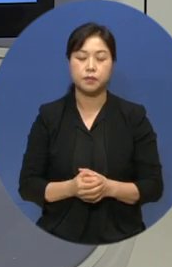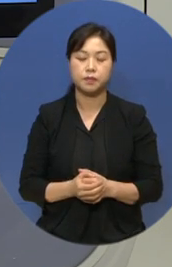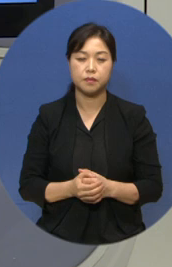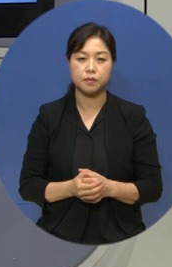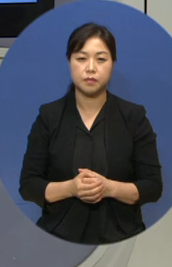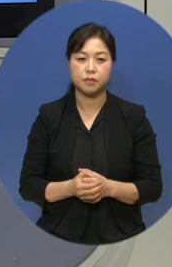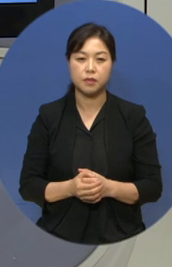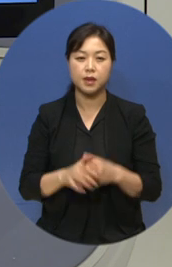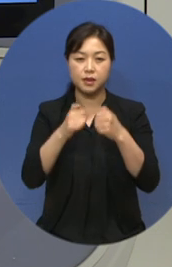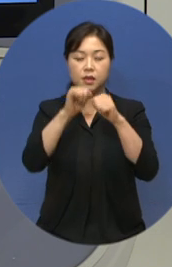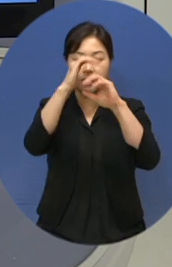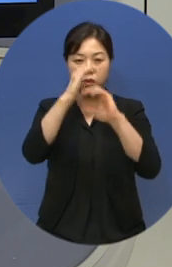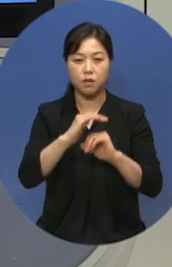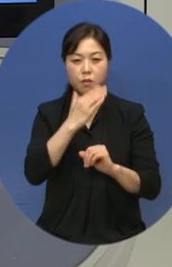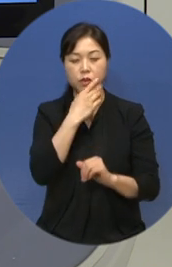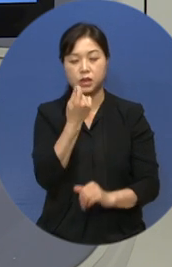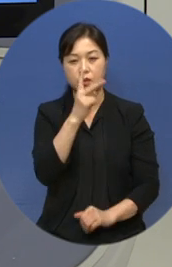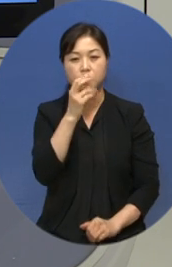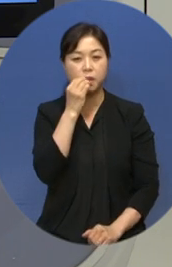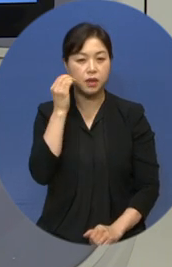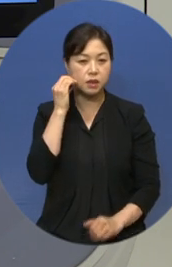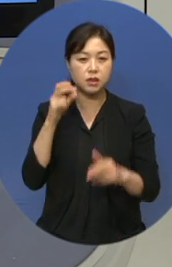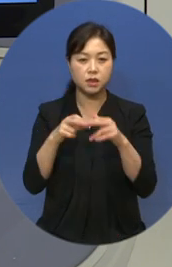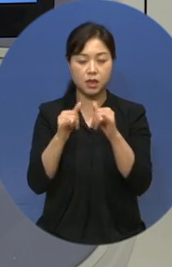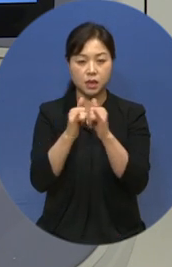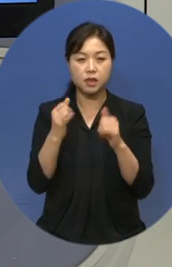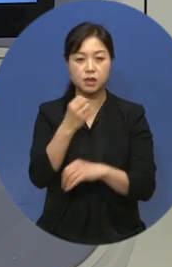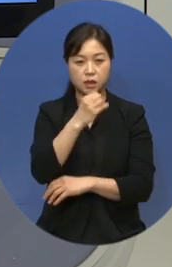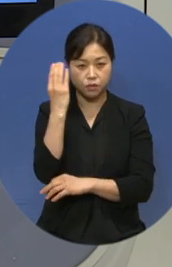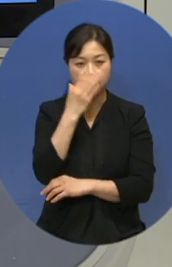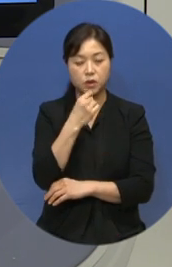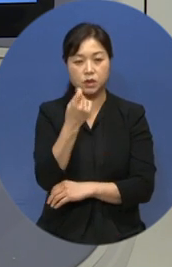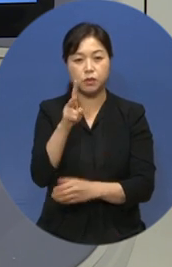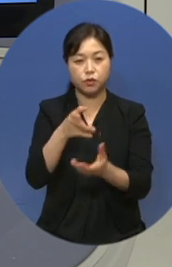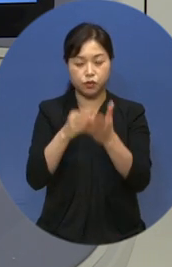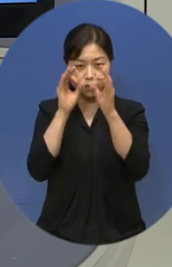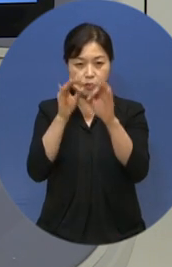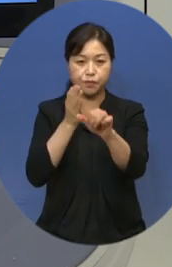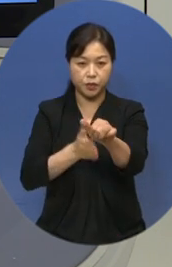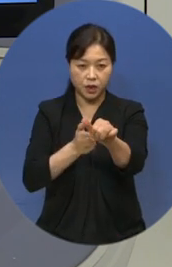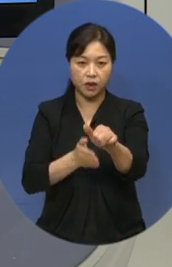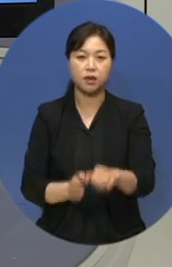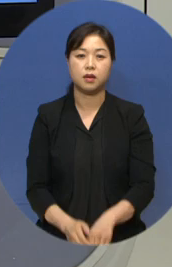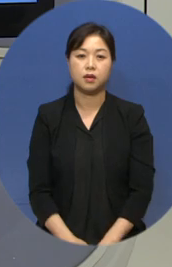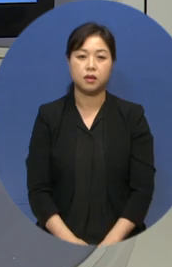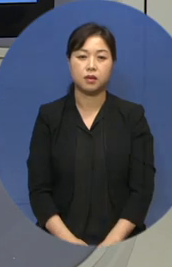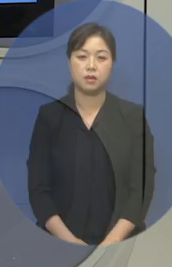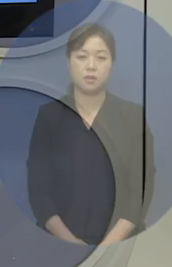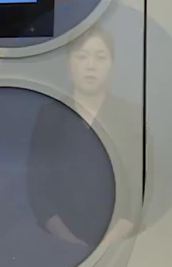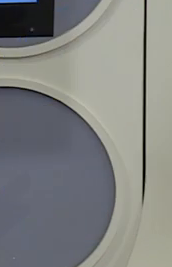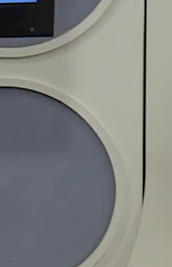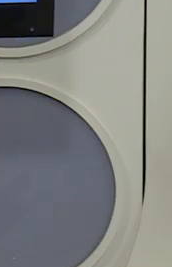이밖에 자세한 사항은 외피 어느 홈페이지와 장애인 신문 보기 tv 뉴스를 통해 확인할 수 있습니다